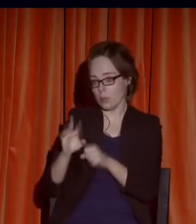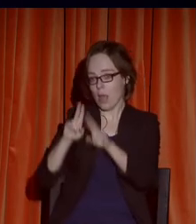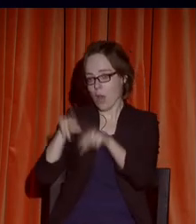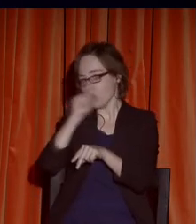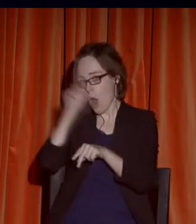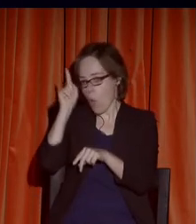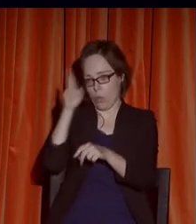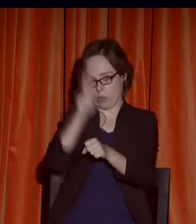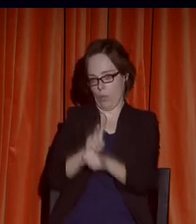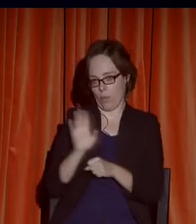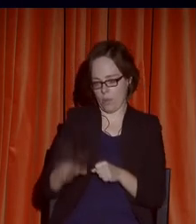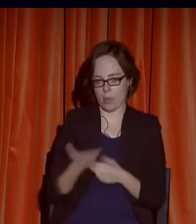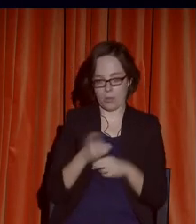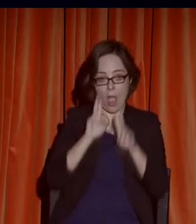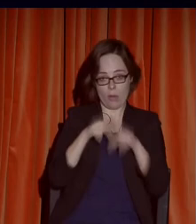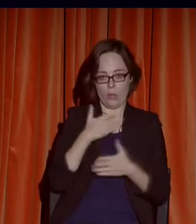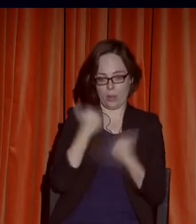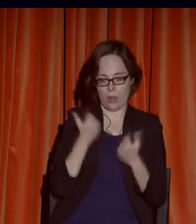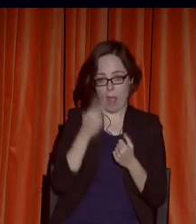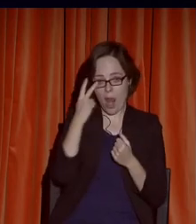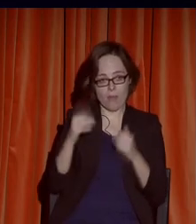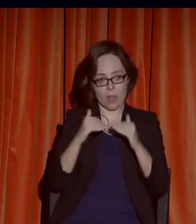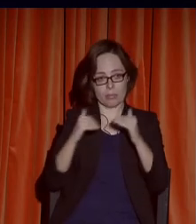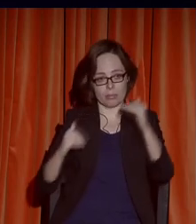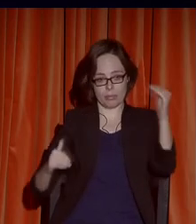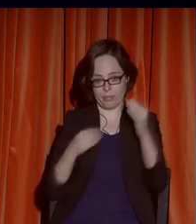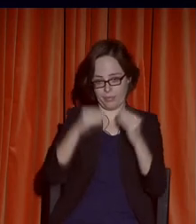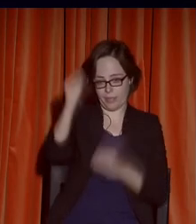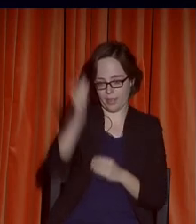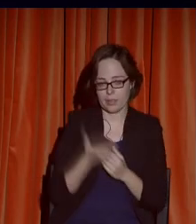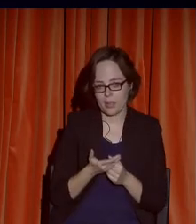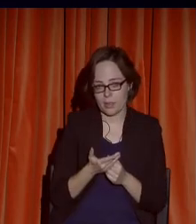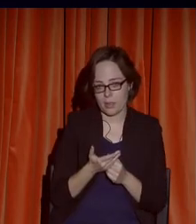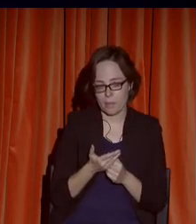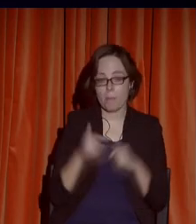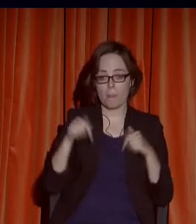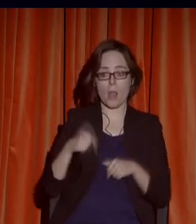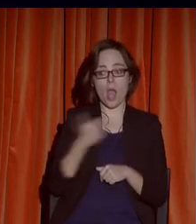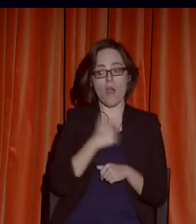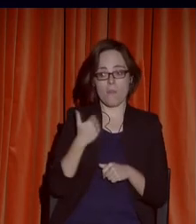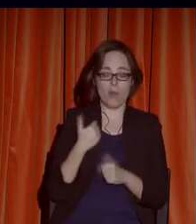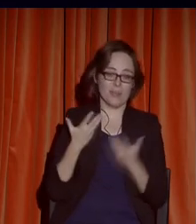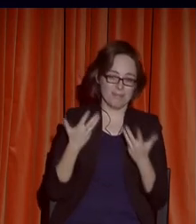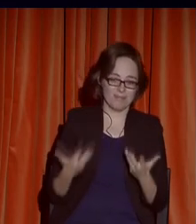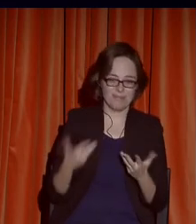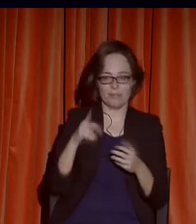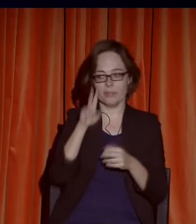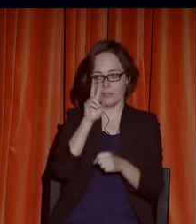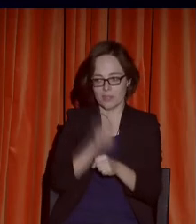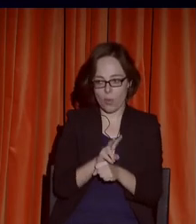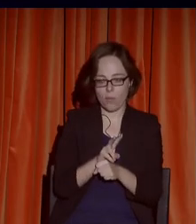całą resztę. I ten rozdźwięk się pogłębia. Przy czym chcę powiedzieć, że w Polsce niestety ten poziom